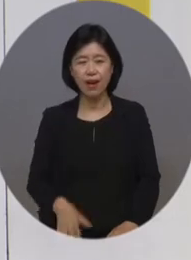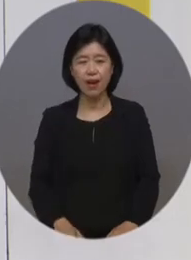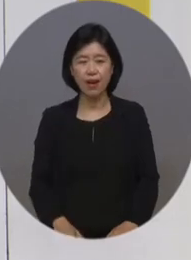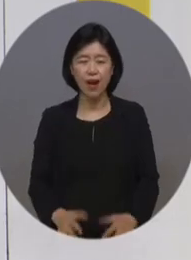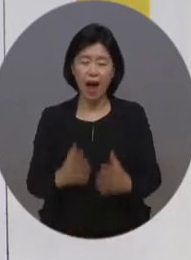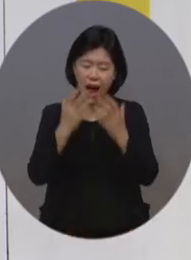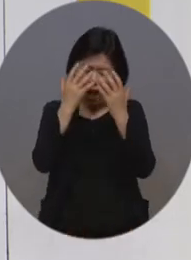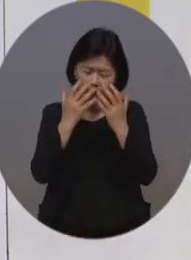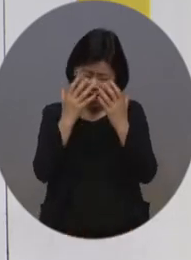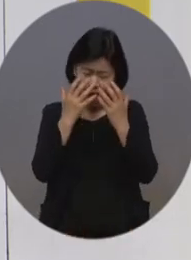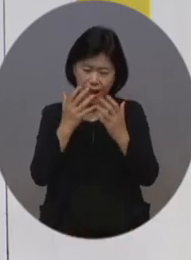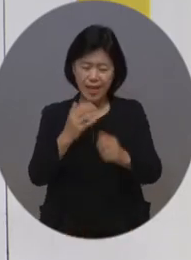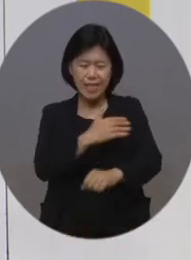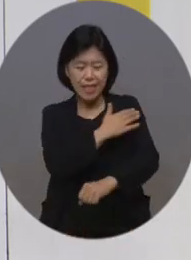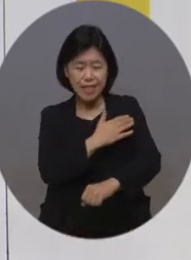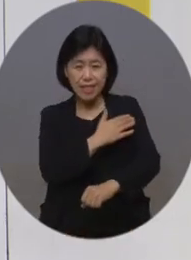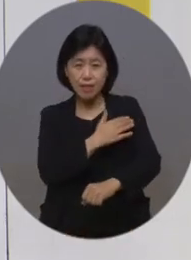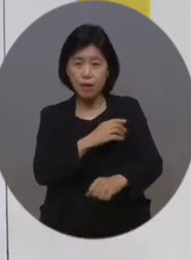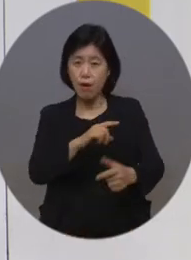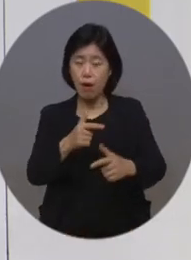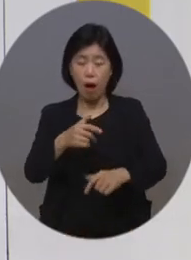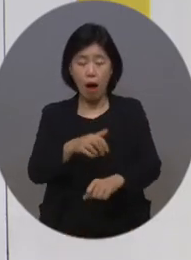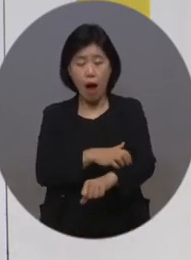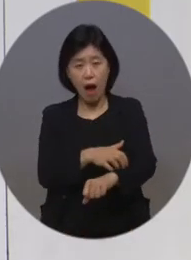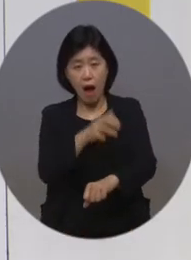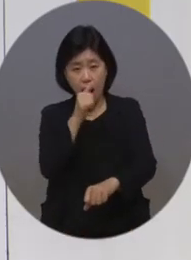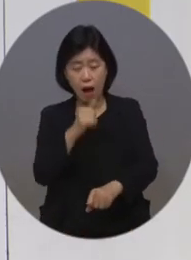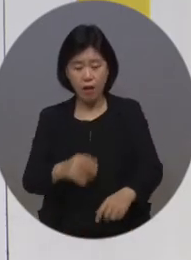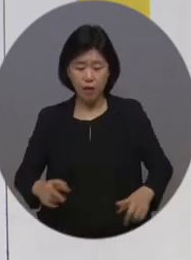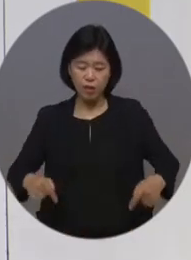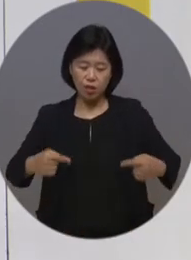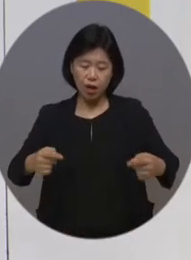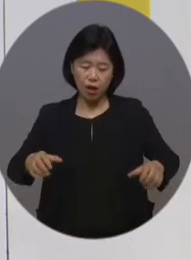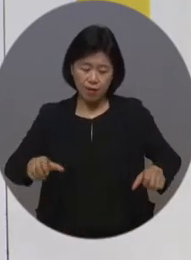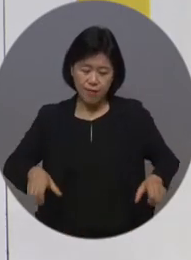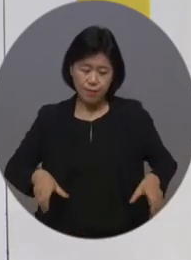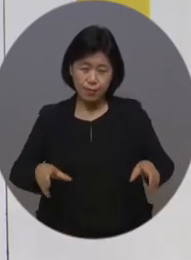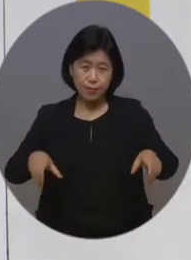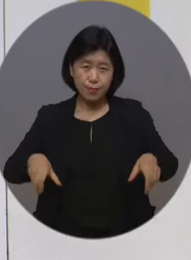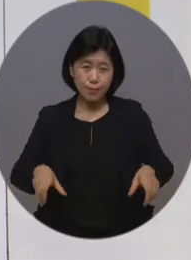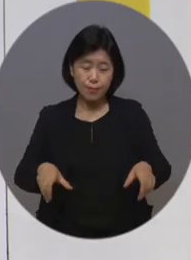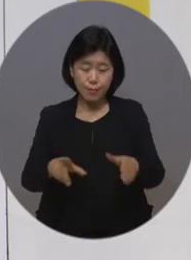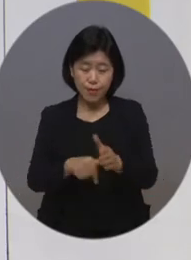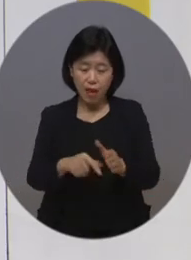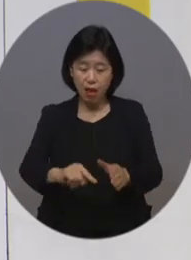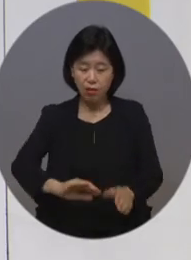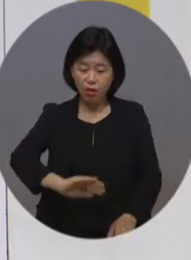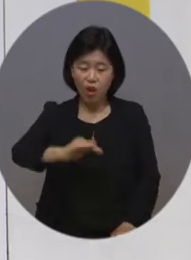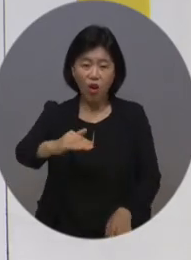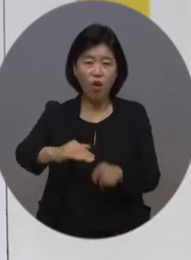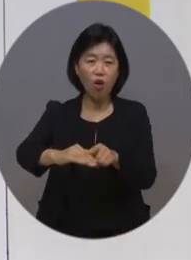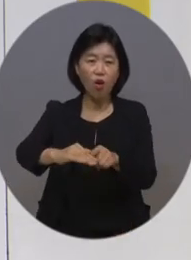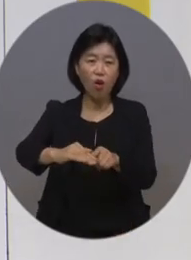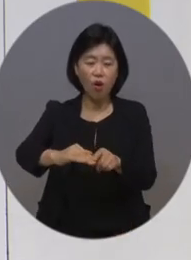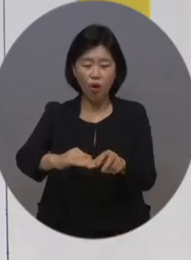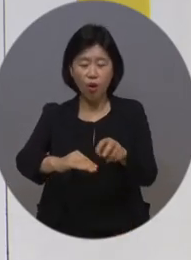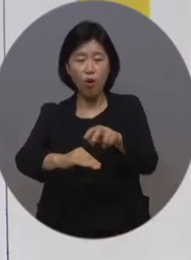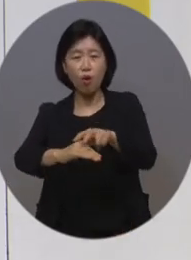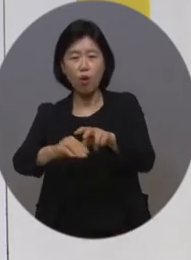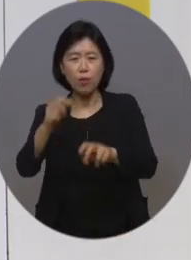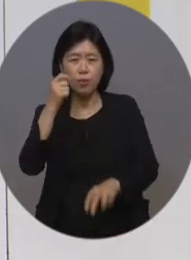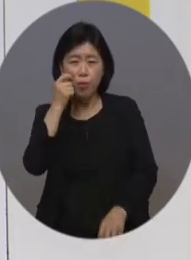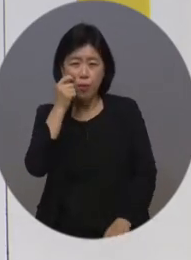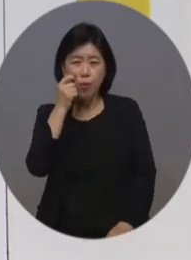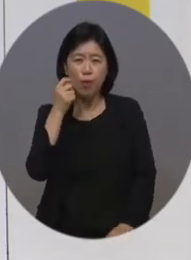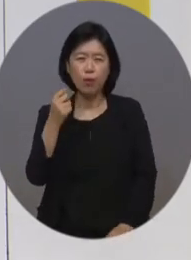불편한지 그리고 가다가 턱이 걸리는 데가 얼마나 많은 에 로 장애인 시설이 라고 되있는데 가 담은